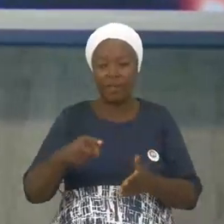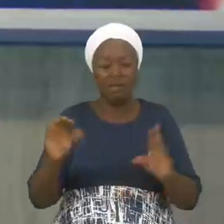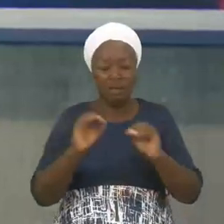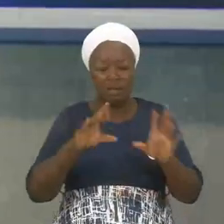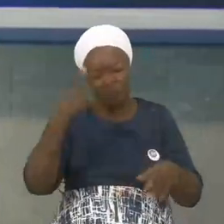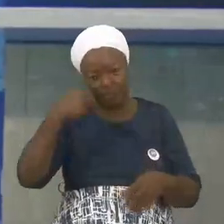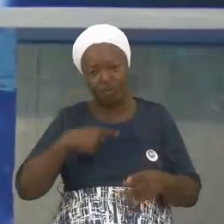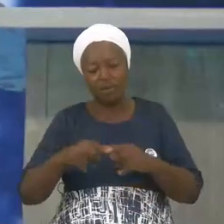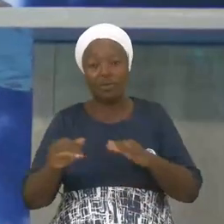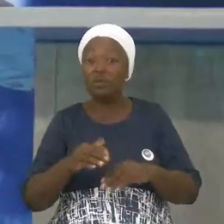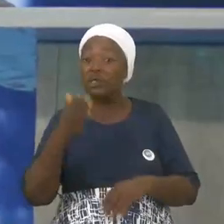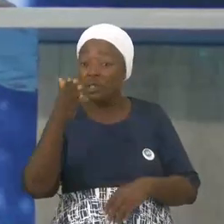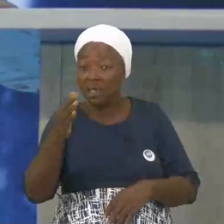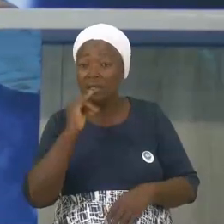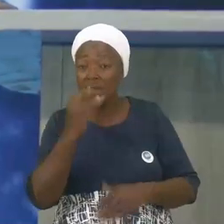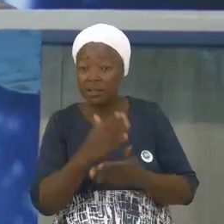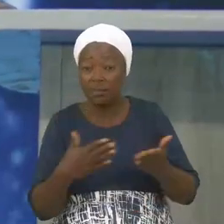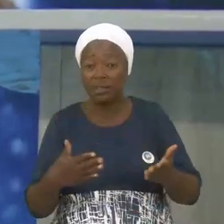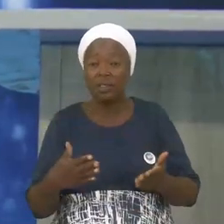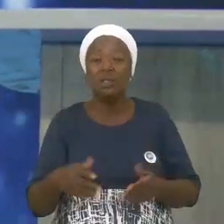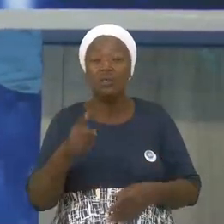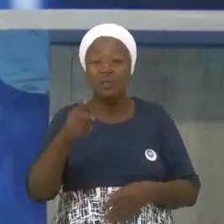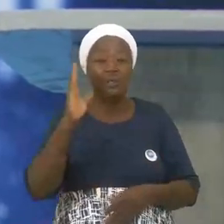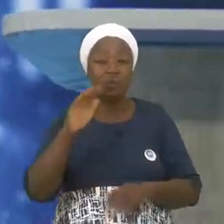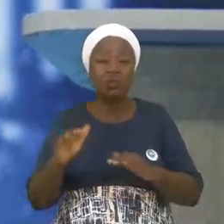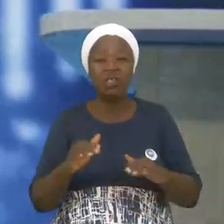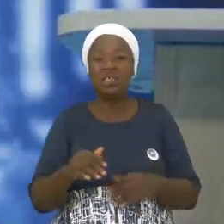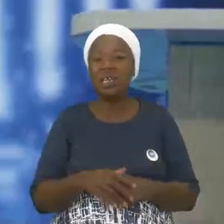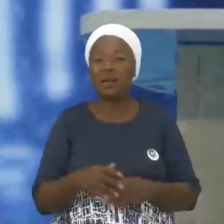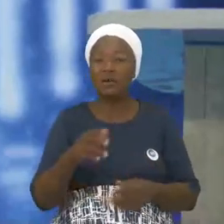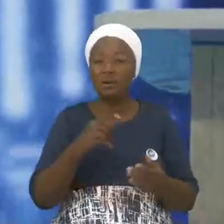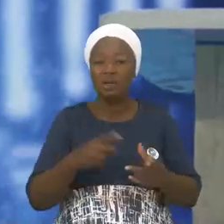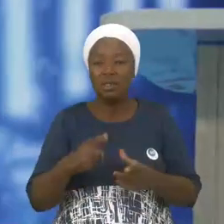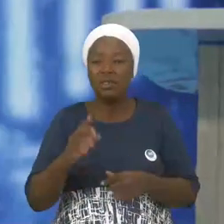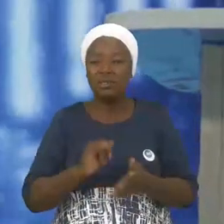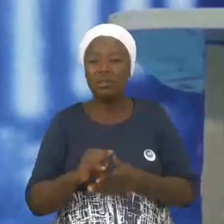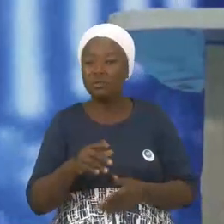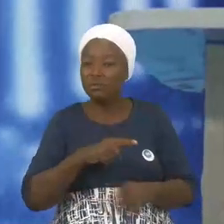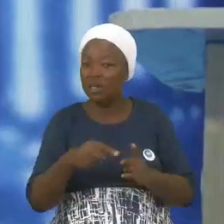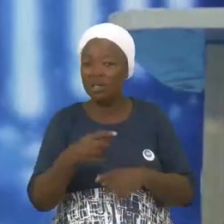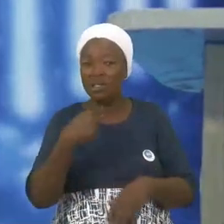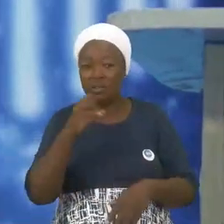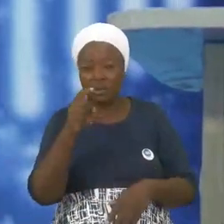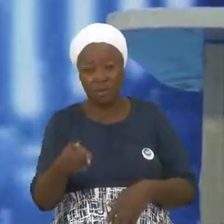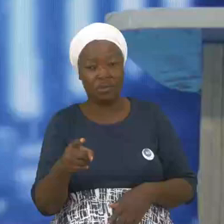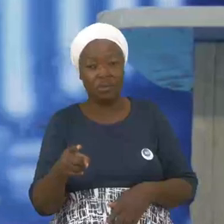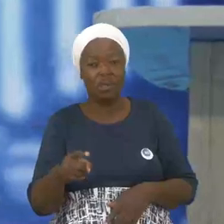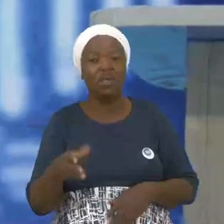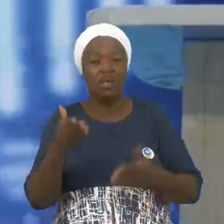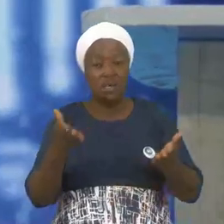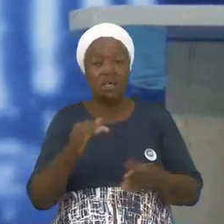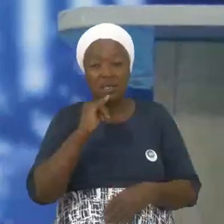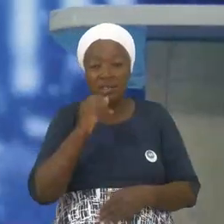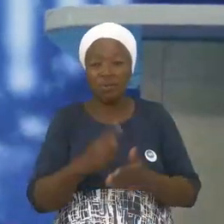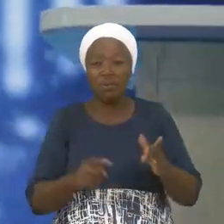de prix à payer, il n'y a rien à faire. Il y a quelque chose que tu dois faire. Et quand